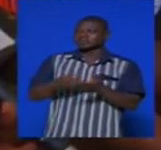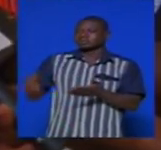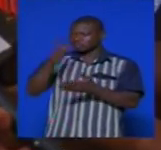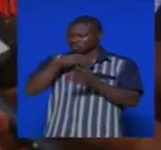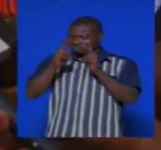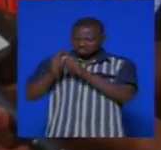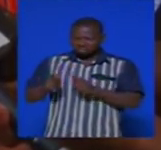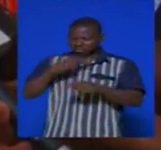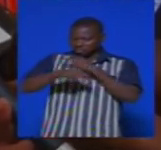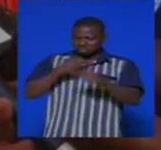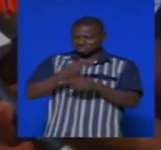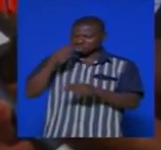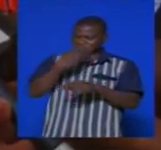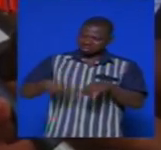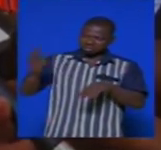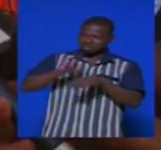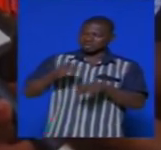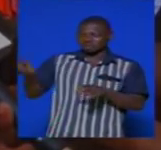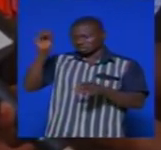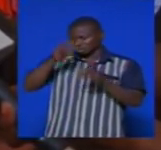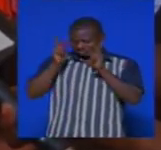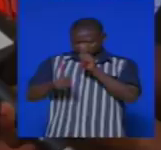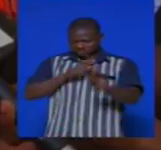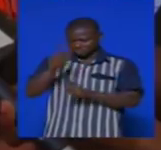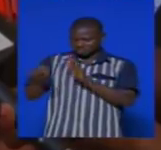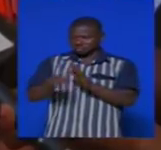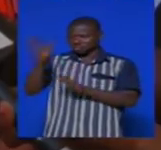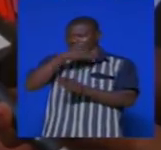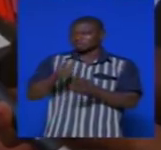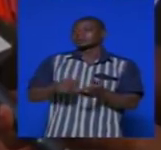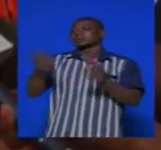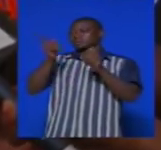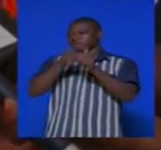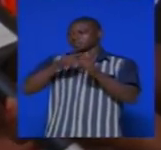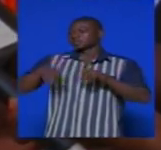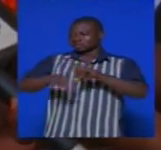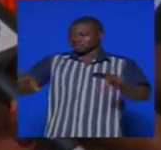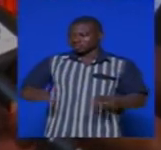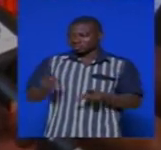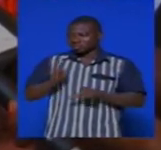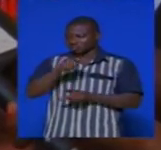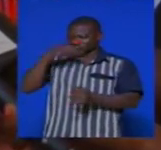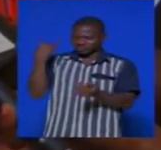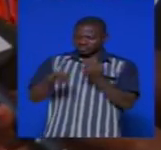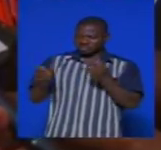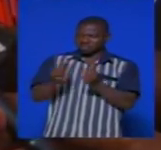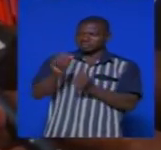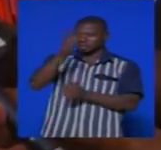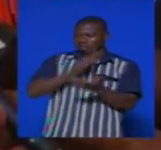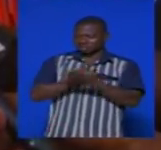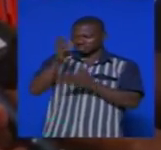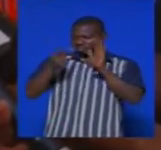le citoyen au cœur de toutes les actions de développement au niveau local. Et nous allons terminer par une présentation sur le rôle